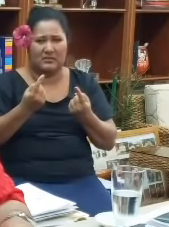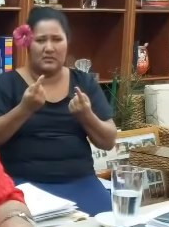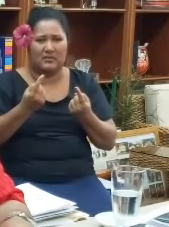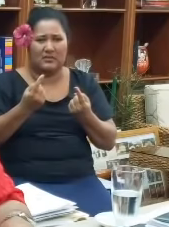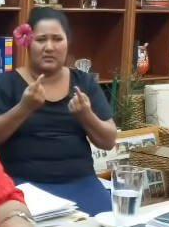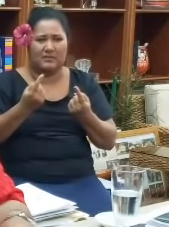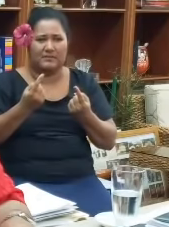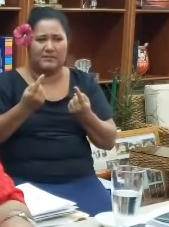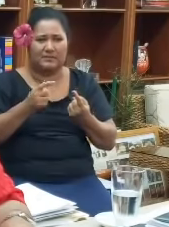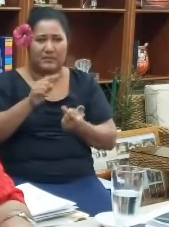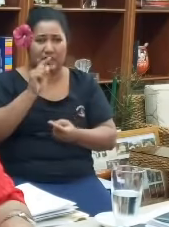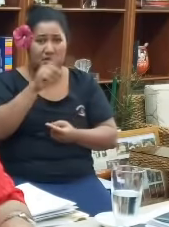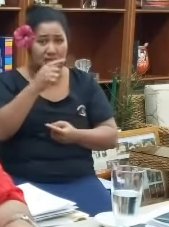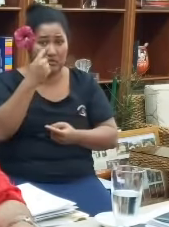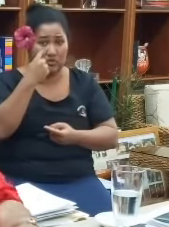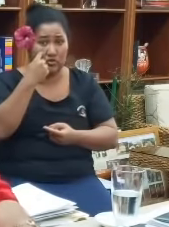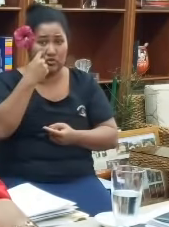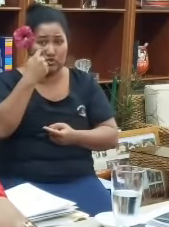là, tu